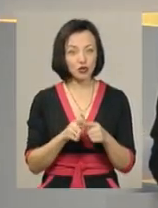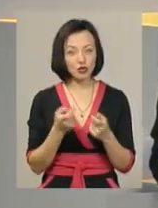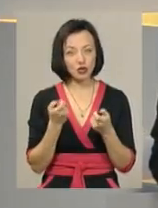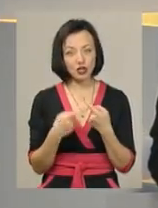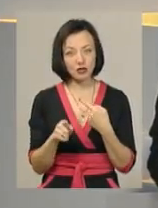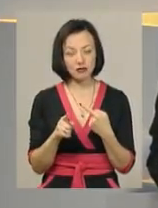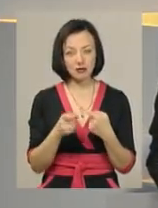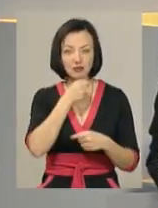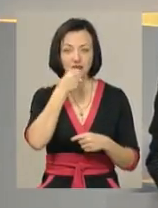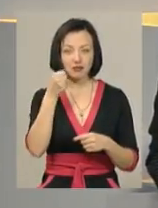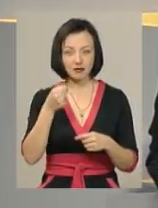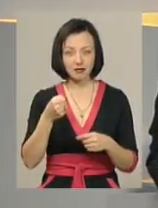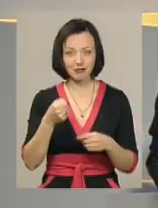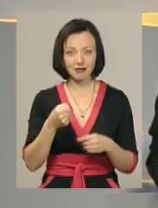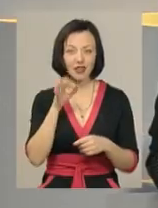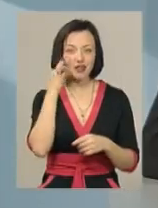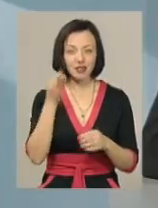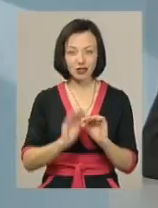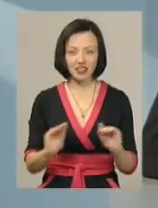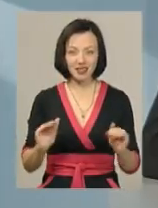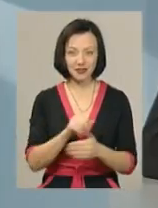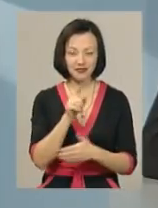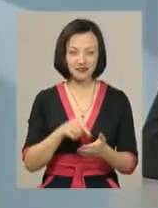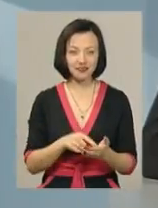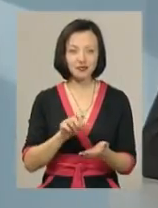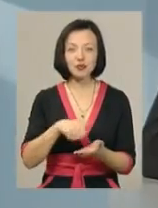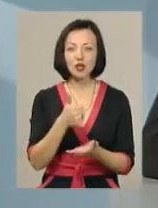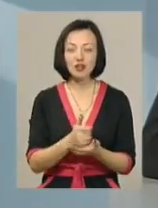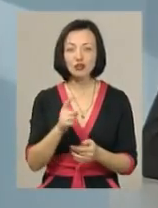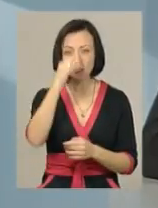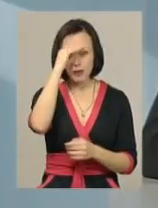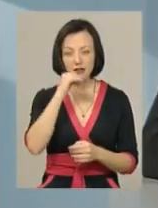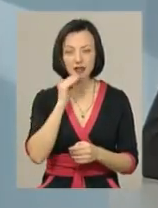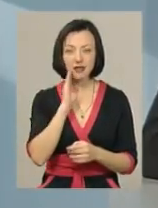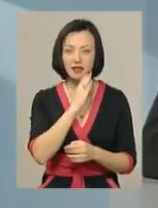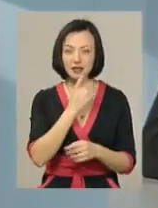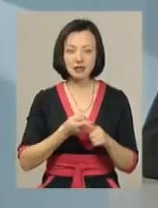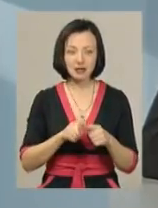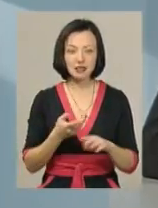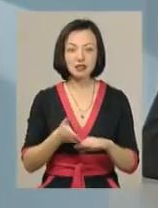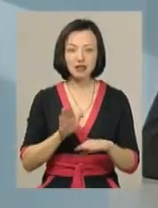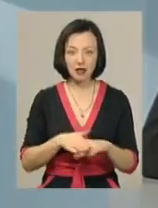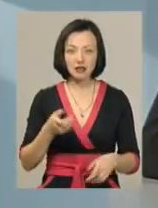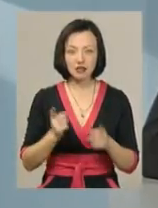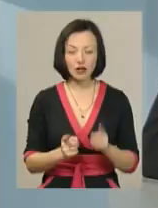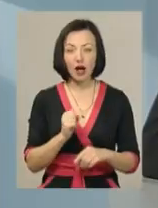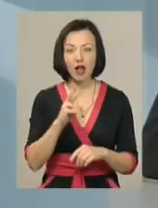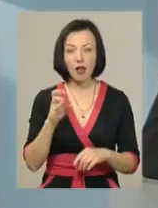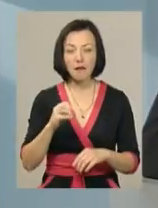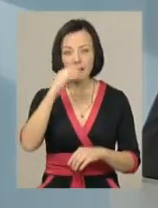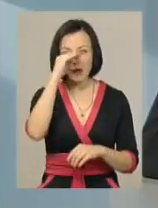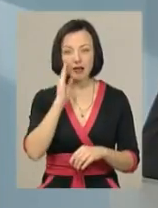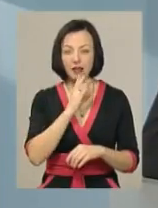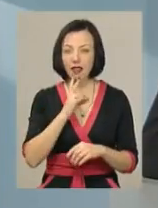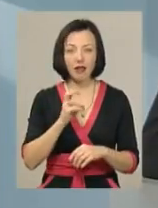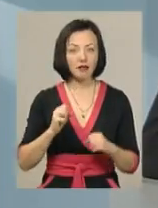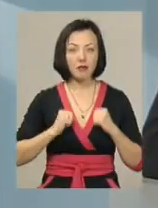тро трошки ну така такі хитріші Дітки тут саме головне щоби батьки ну це складно звісно складно але щоби батьки